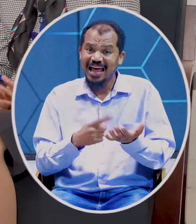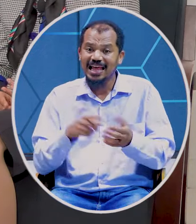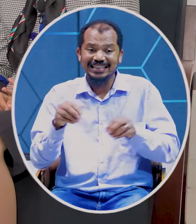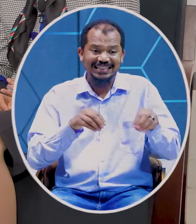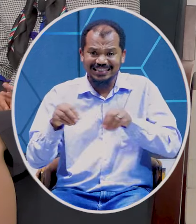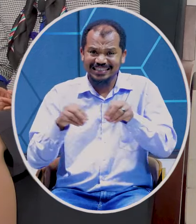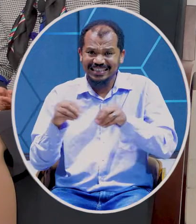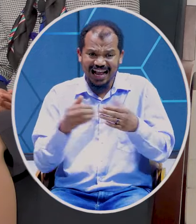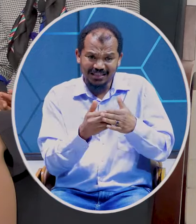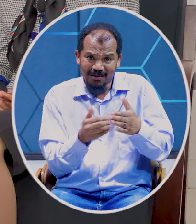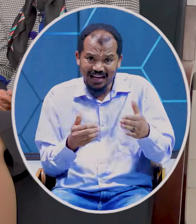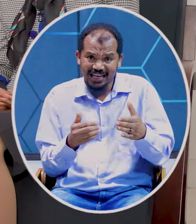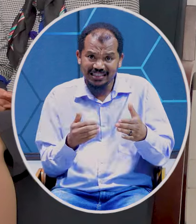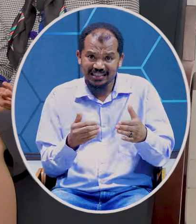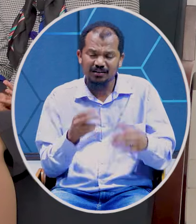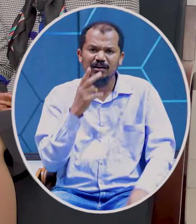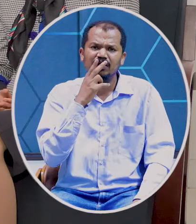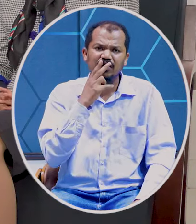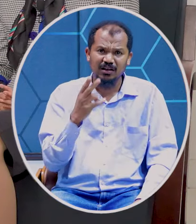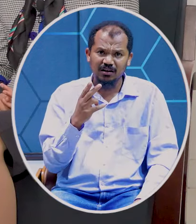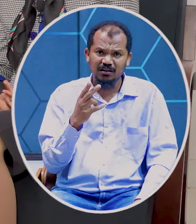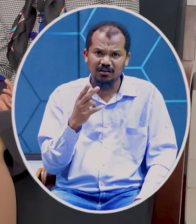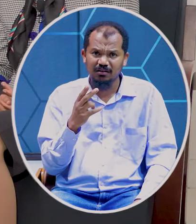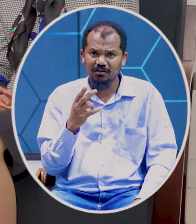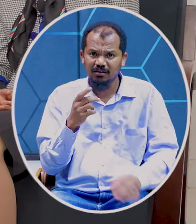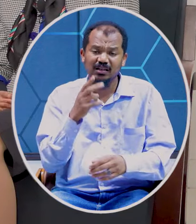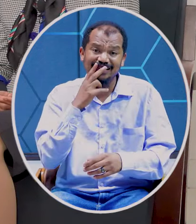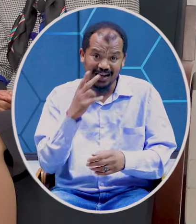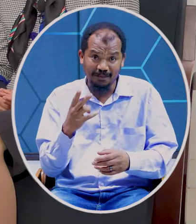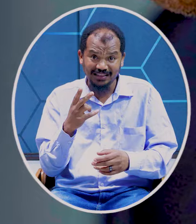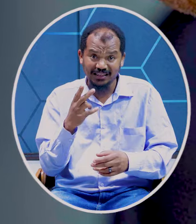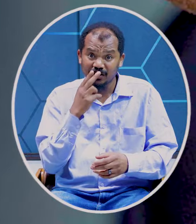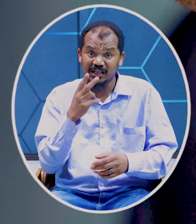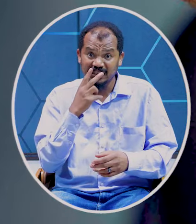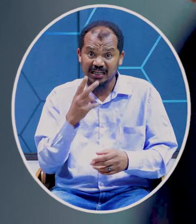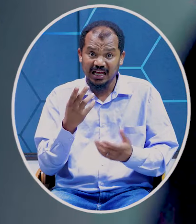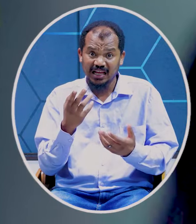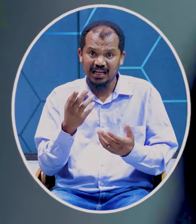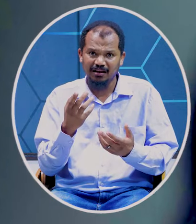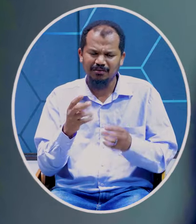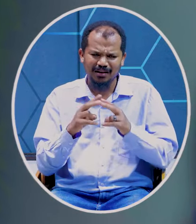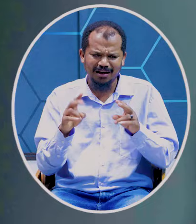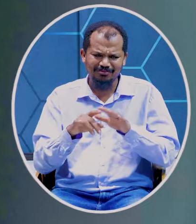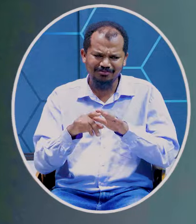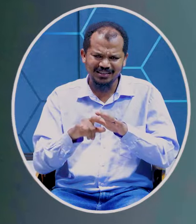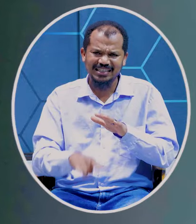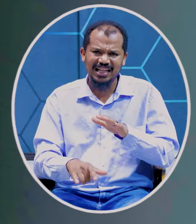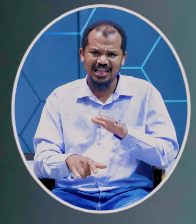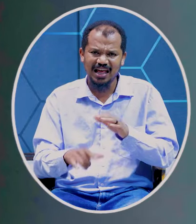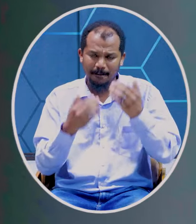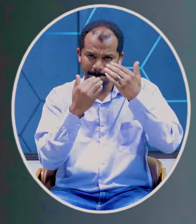ያ አመንቀሳቀሴ መቀነሳችን ሲጋራ ማጨስ በዛው ልክ ሲጋራ ማጨስ ኢትዮጵያ ላይ በጣም